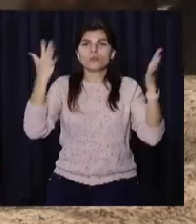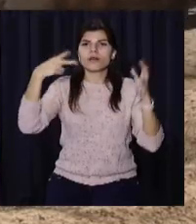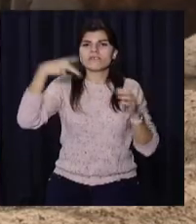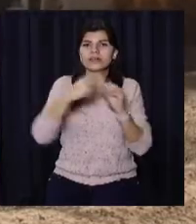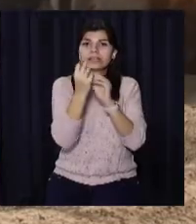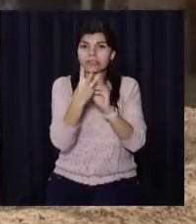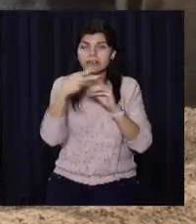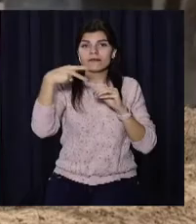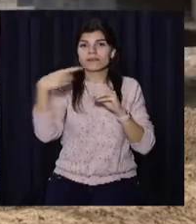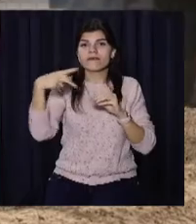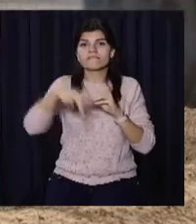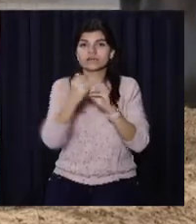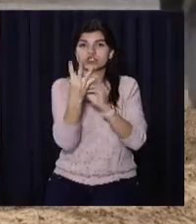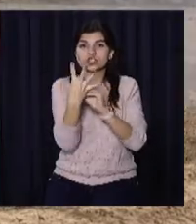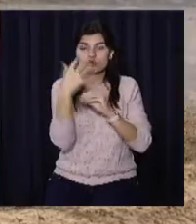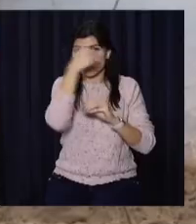події